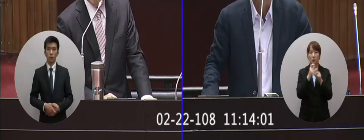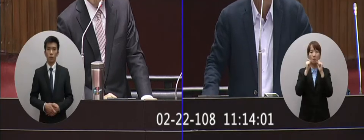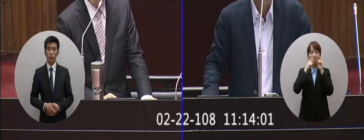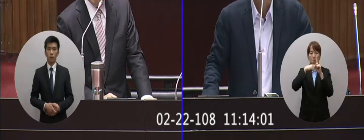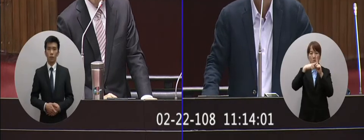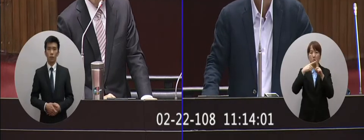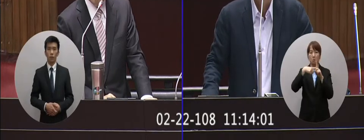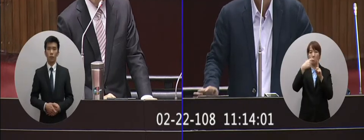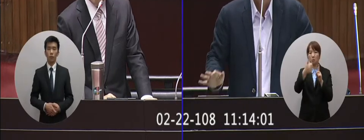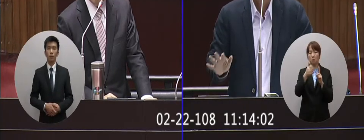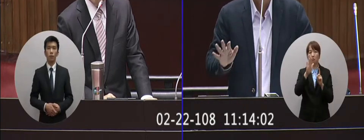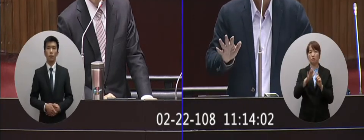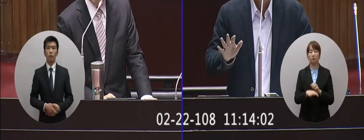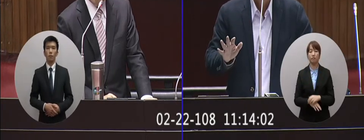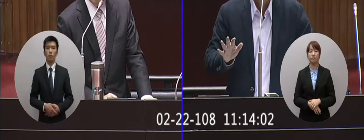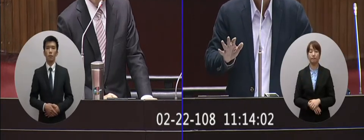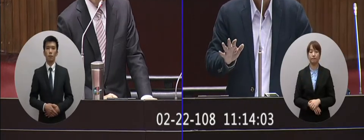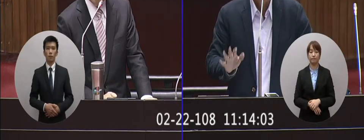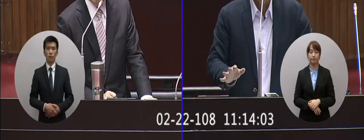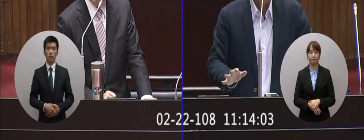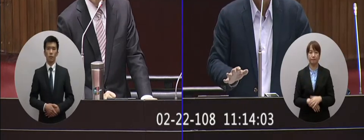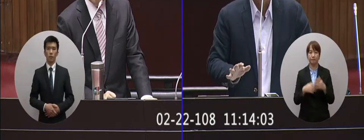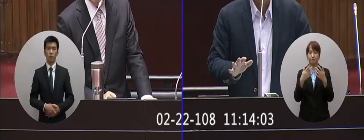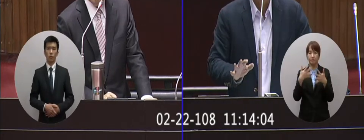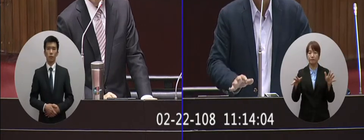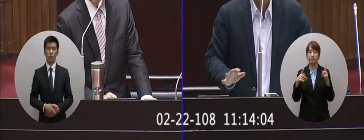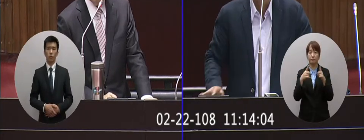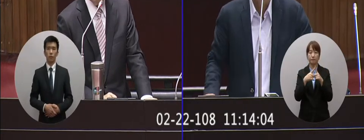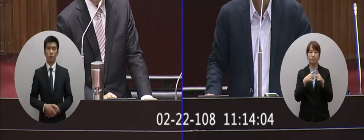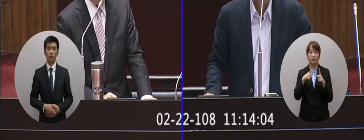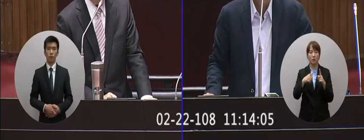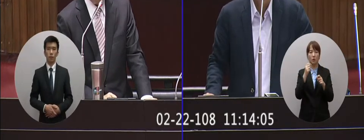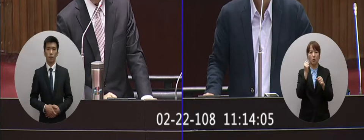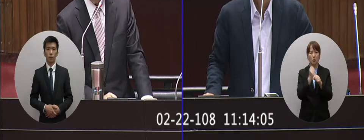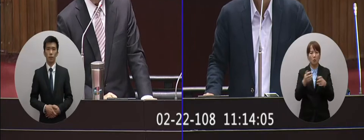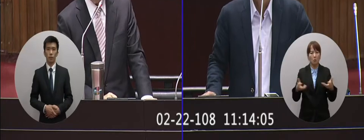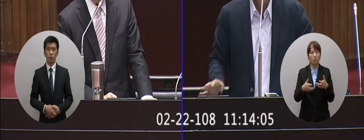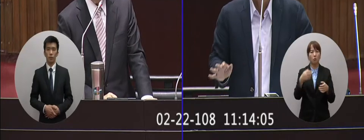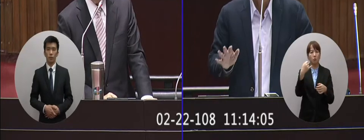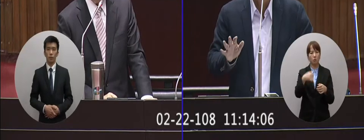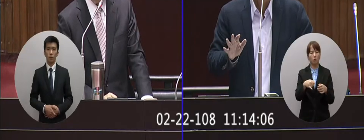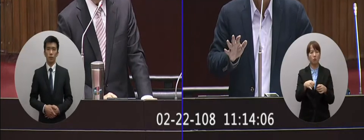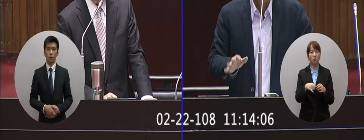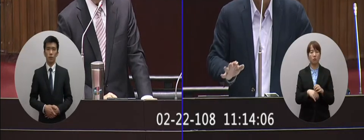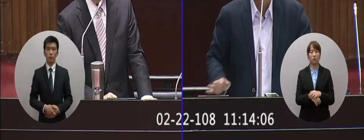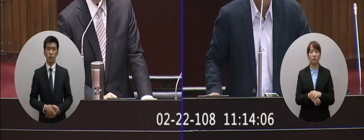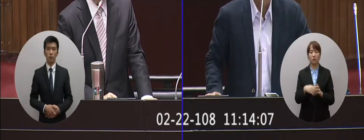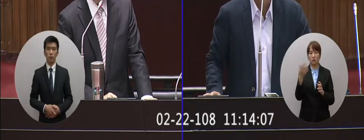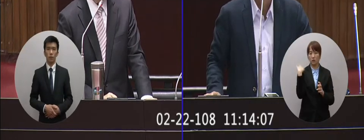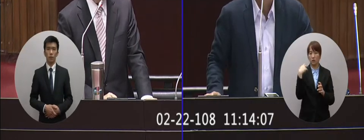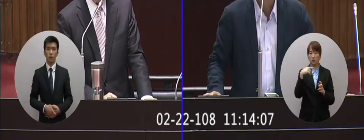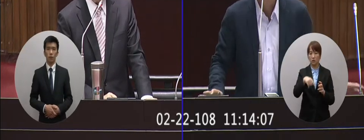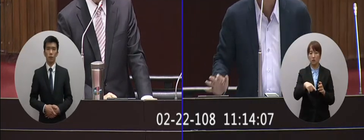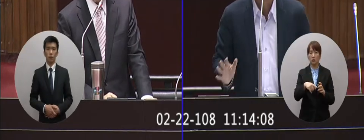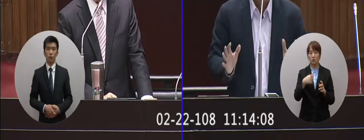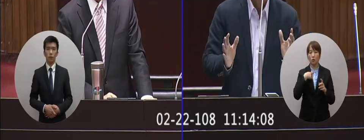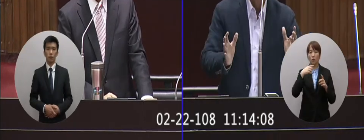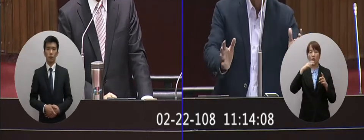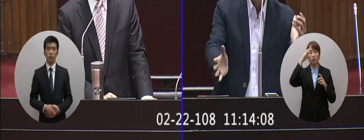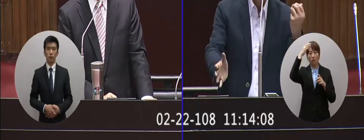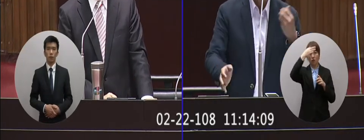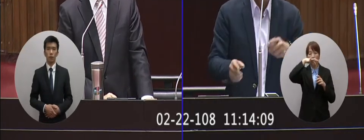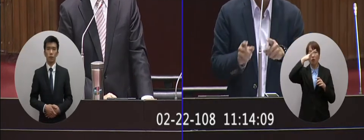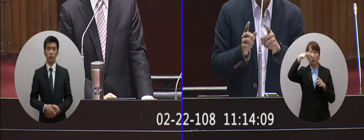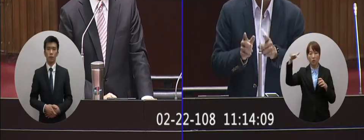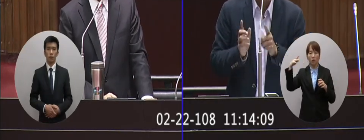是有水准的。好，那很多人说我们治水无效，好，我们在当时哈，事实上我凤山的赤